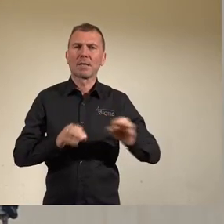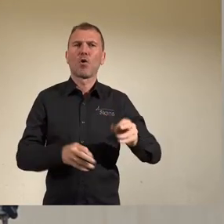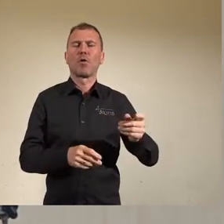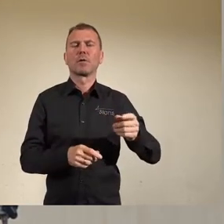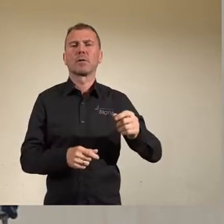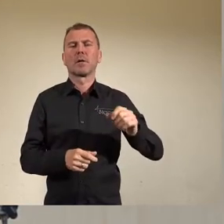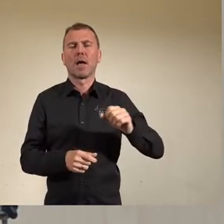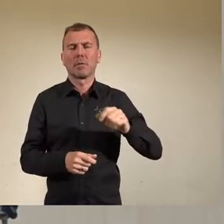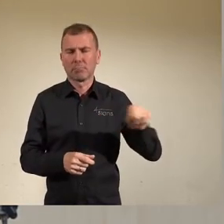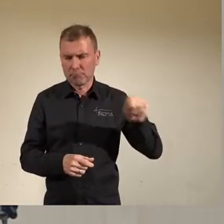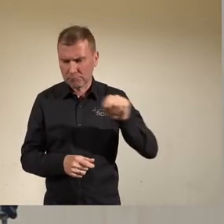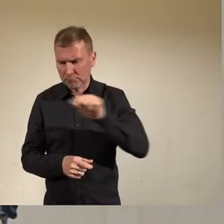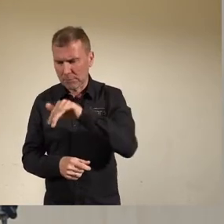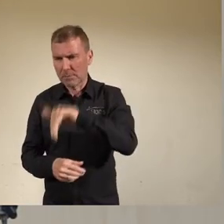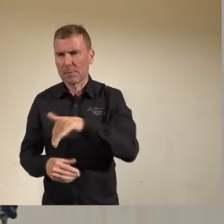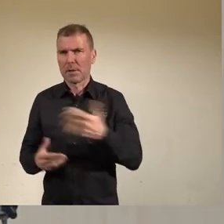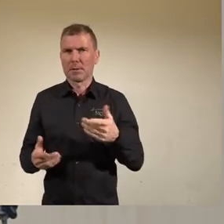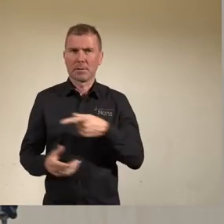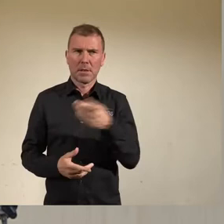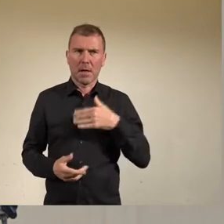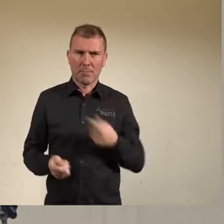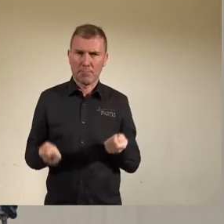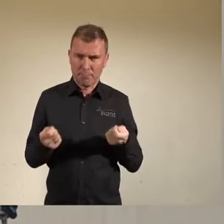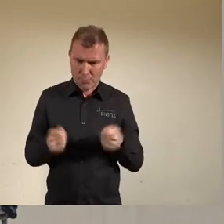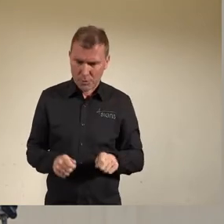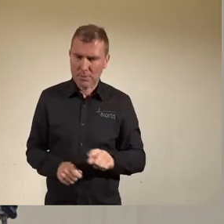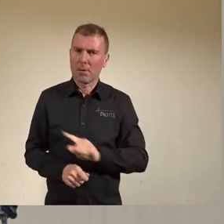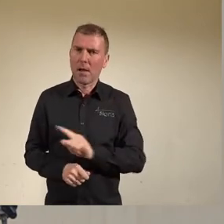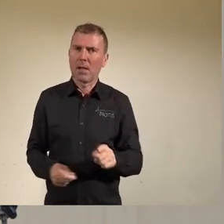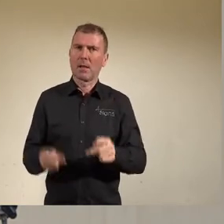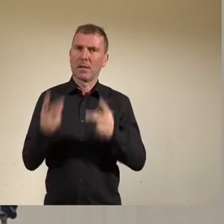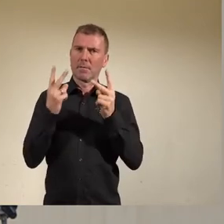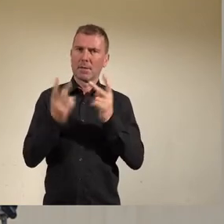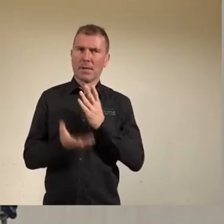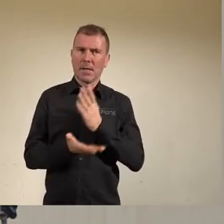SPD, Linken und Grünen. Sie haben beschlossen, alle wichtigen Entscheidungen